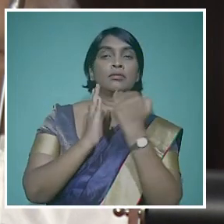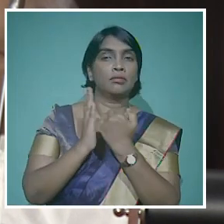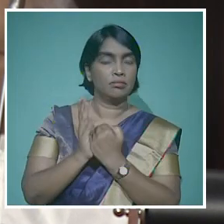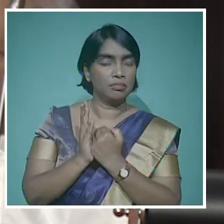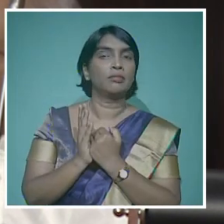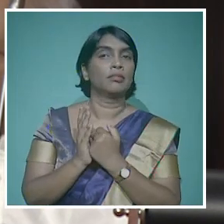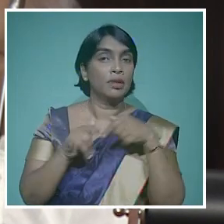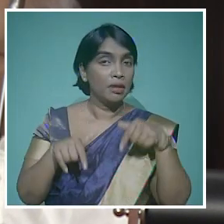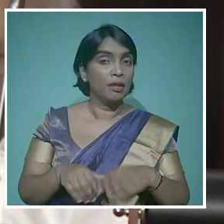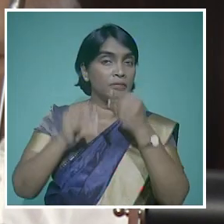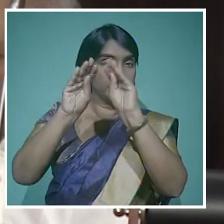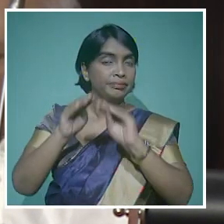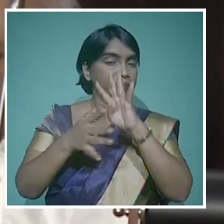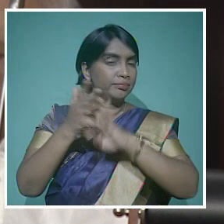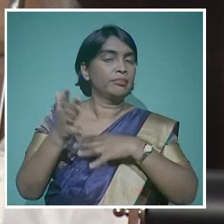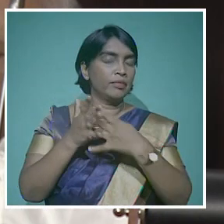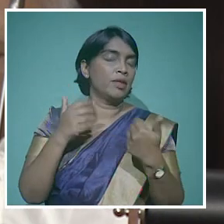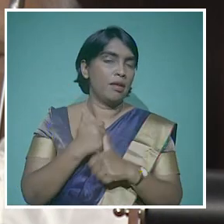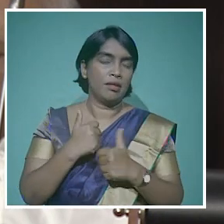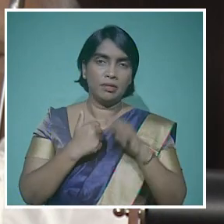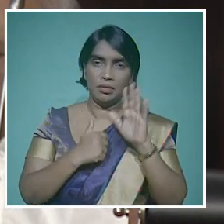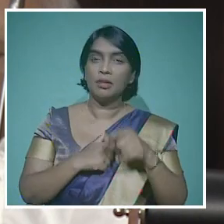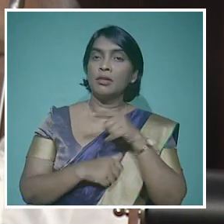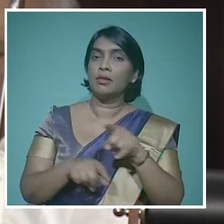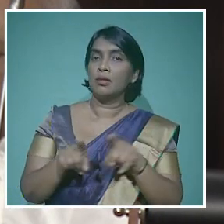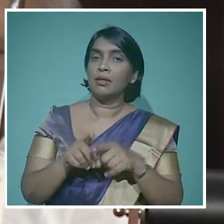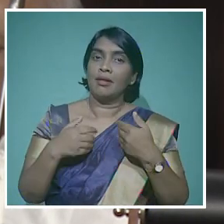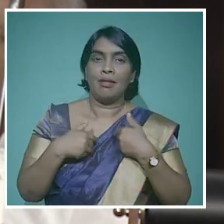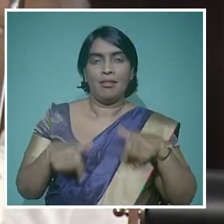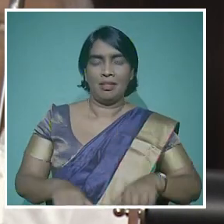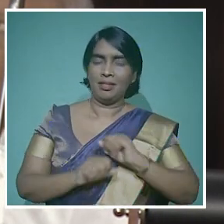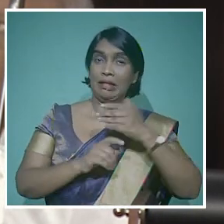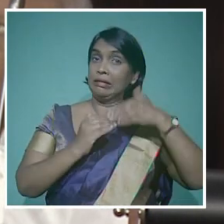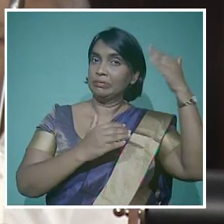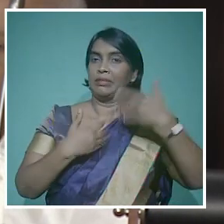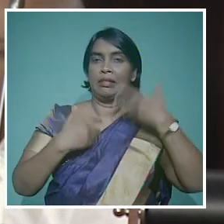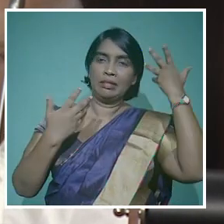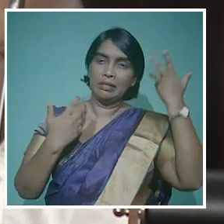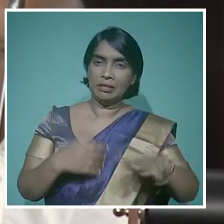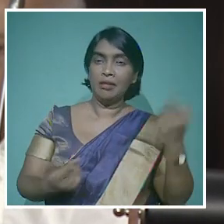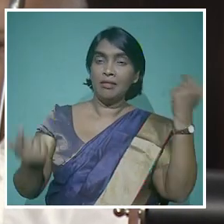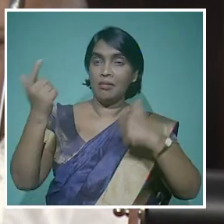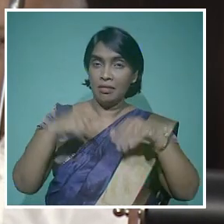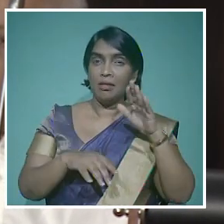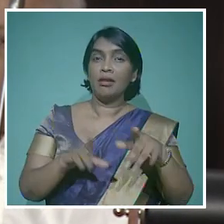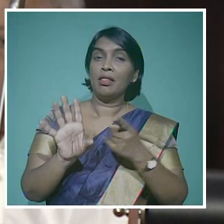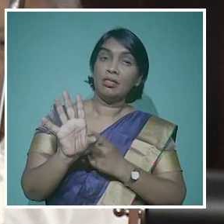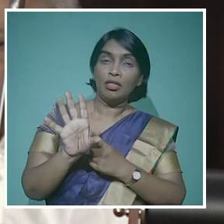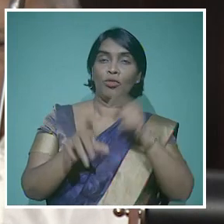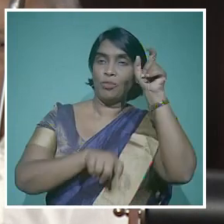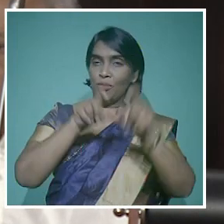පසුබිම මේ ආයව යෝජනා මගින් සකස් කරනවා. ඒ වෙනකොට අපි මෙතන ඉන්නේ නැති වුණාට මෙතෙන්ට පැමිණලා ඉන්න මේ තරුණ